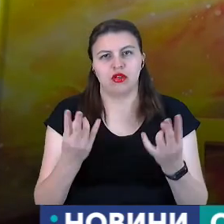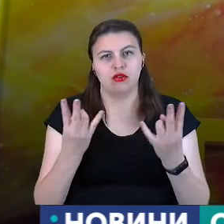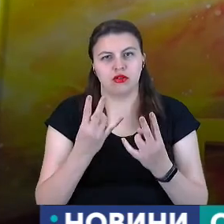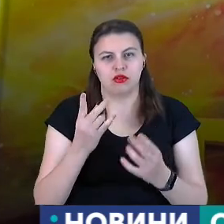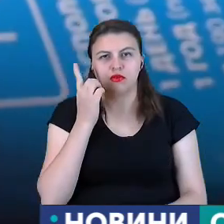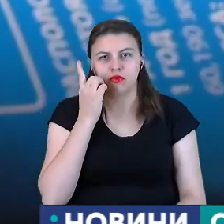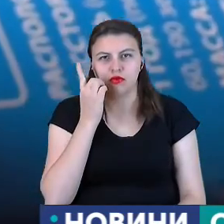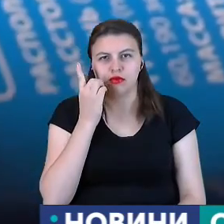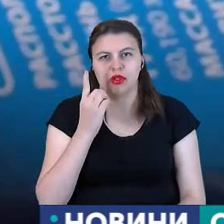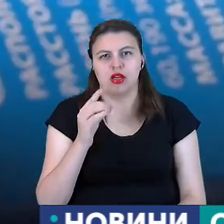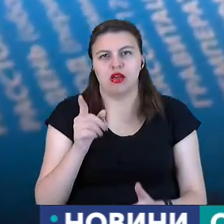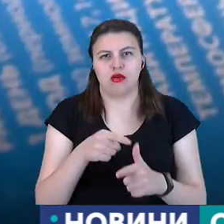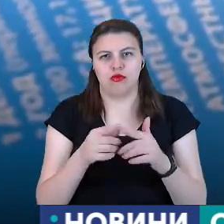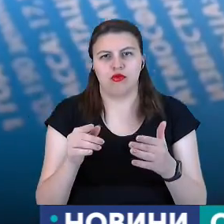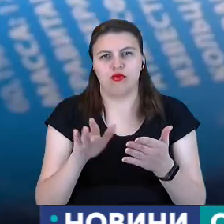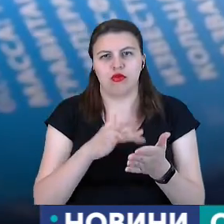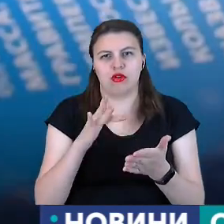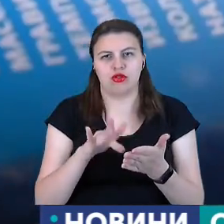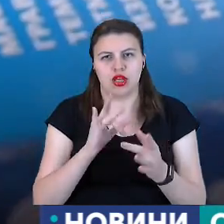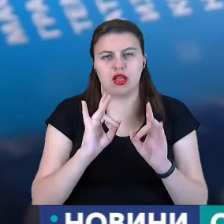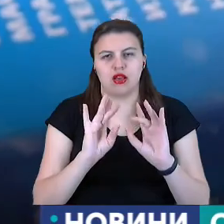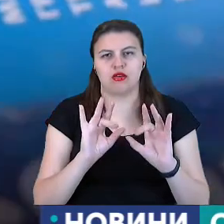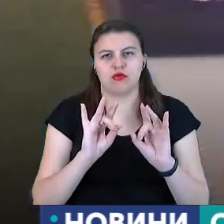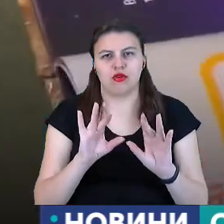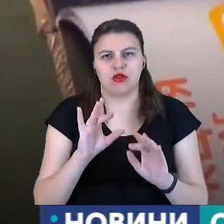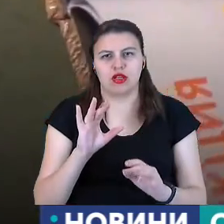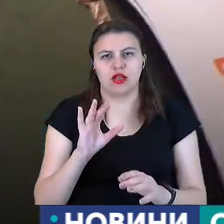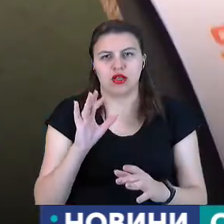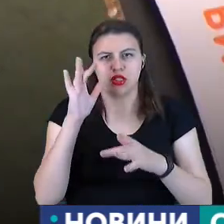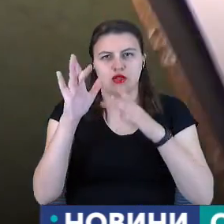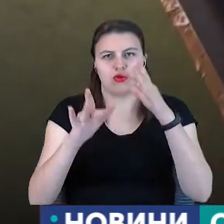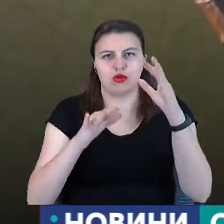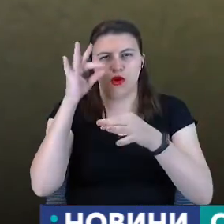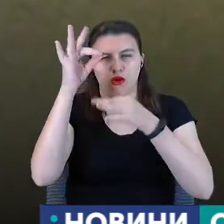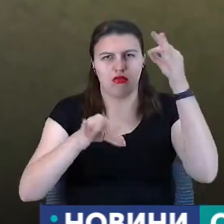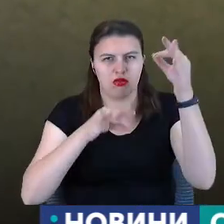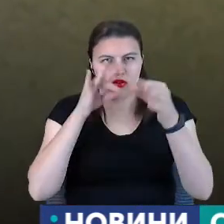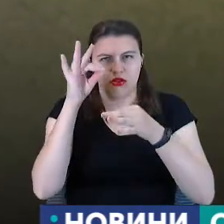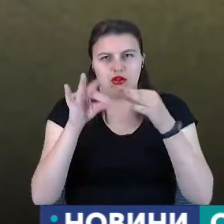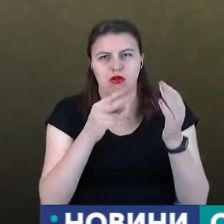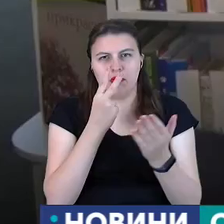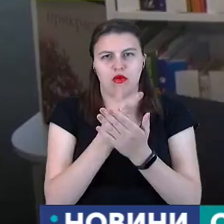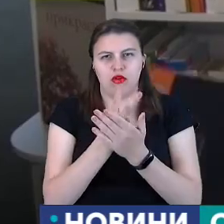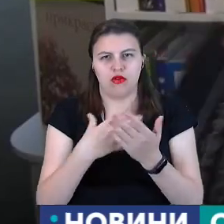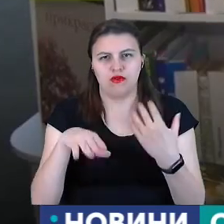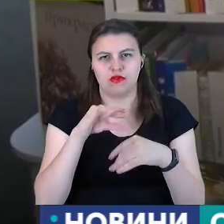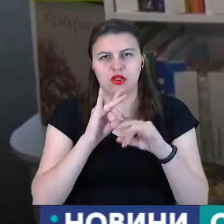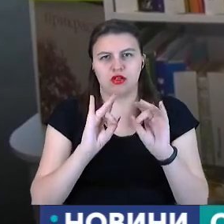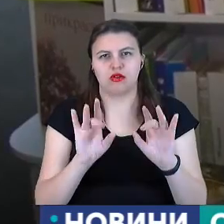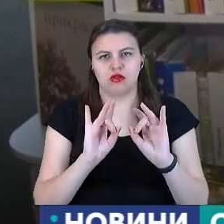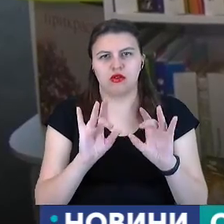планшеті. Розповідається тож про сонячну систему, і показується і в розрізі, та тут усе це розповідається по